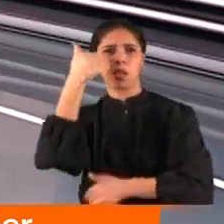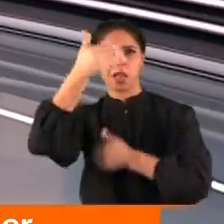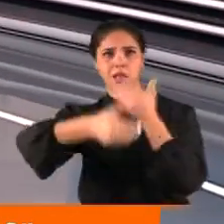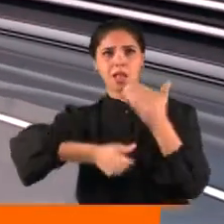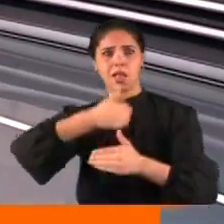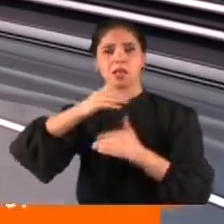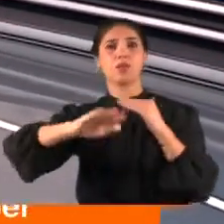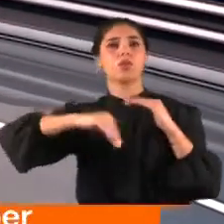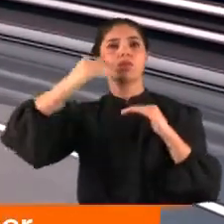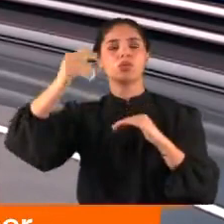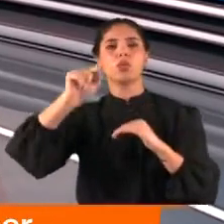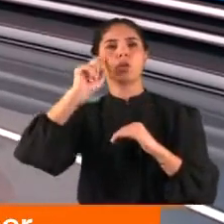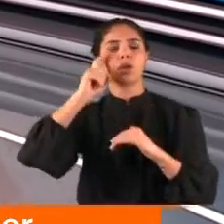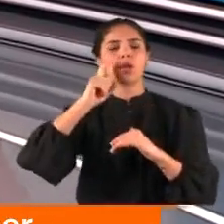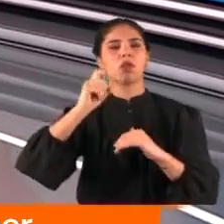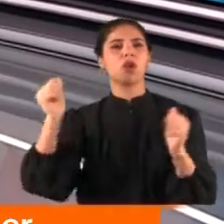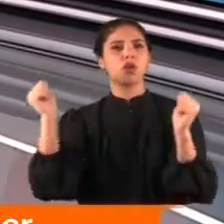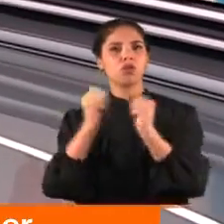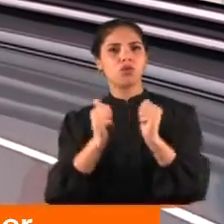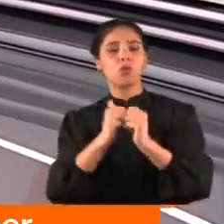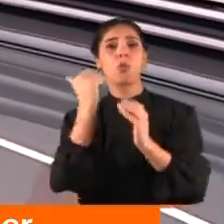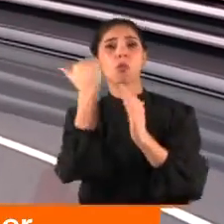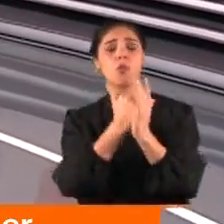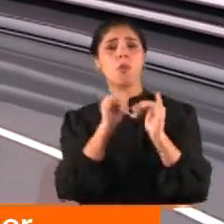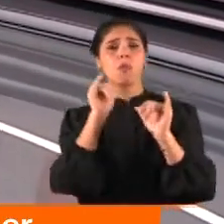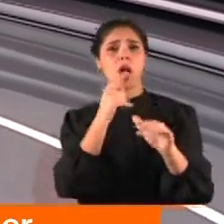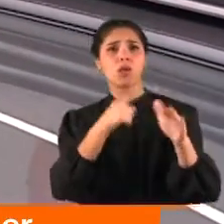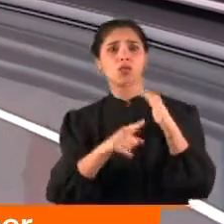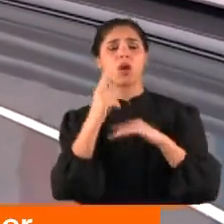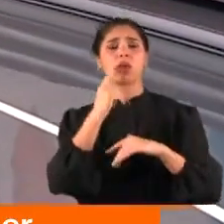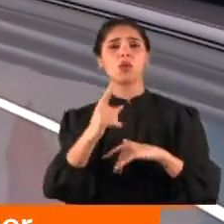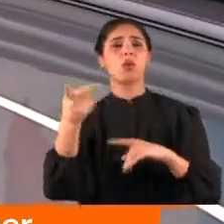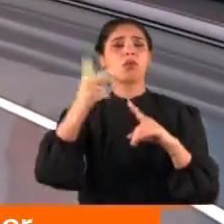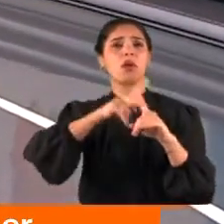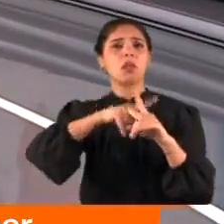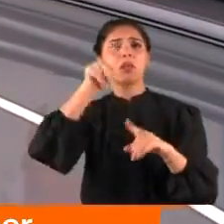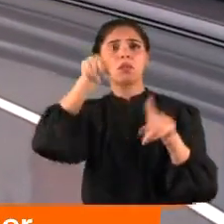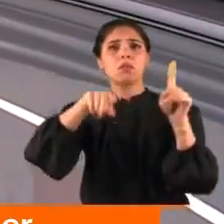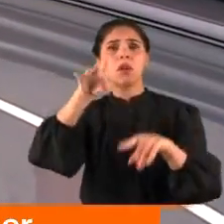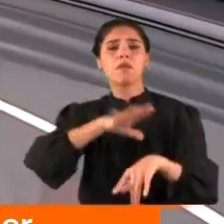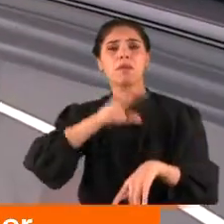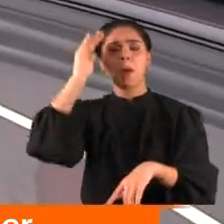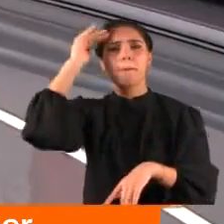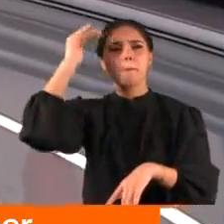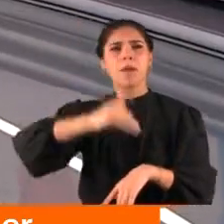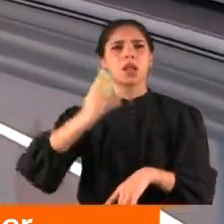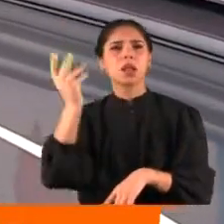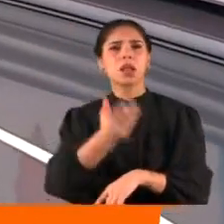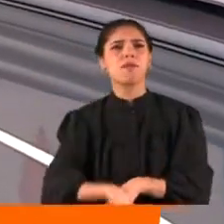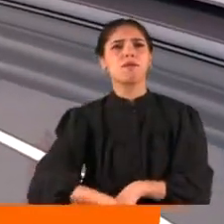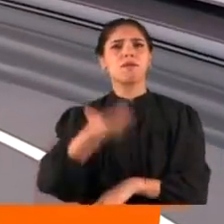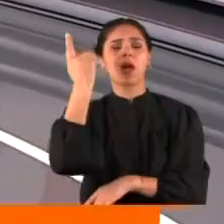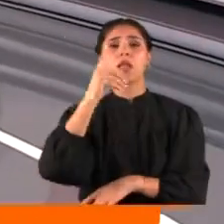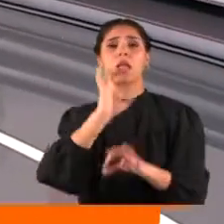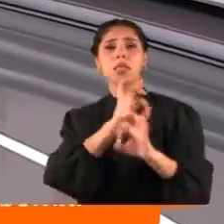anlattı. İlerleyen dakikalarda bu iddia daha da güçlendi. Yayına aynı şikayetle bağlananlar oldu çünkü. Vurgun'la ilgili konuşulan miktar ise bir hayli